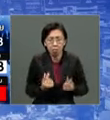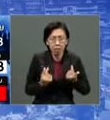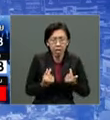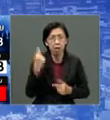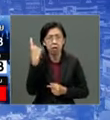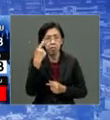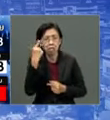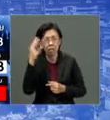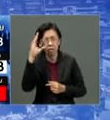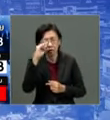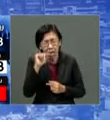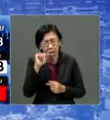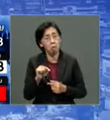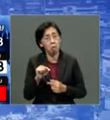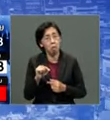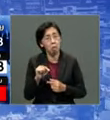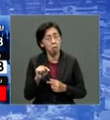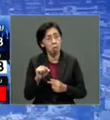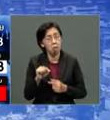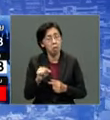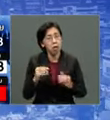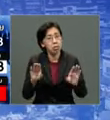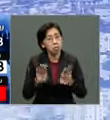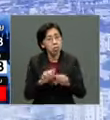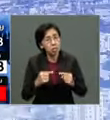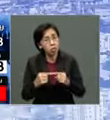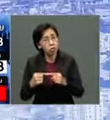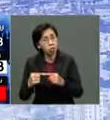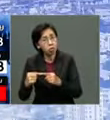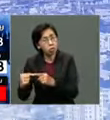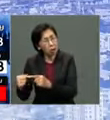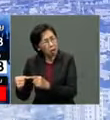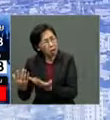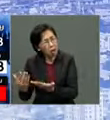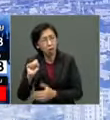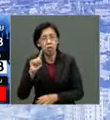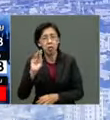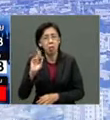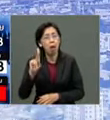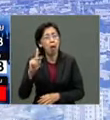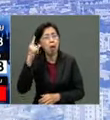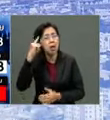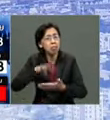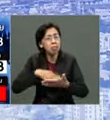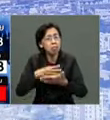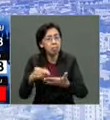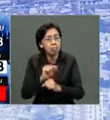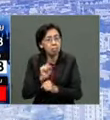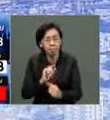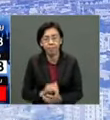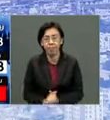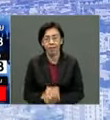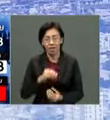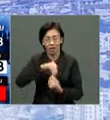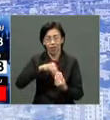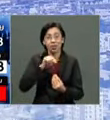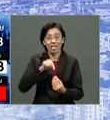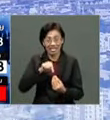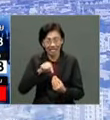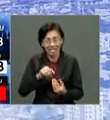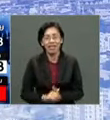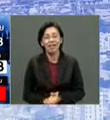างการพิจารณาหรือว่าแผนในการดำเนินการเรื่องนี้ยังไงครับ โอเคครับก็กลุ่มธุรกิจนี้ก็เป็นกลุ่มธุรกิจที่อย่างที่บ